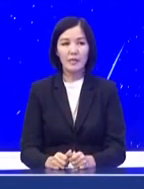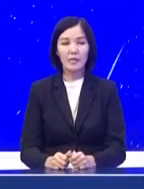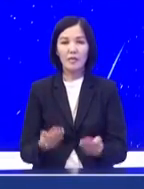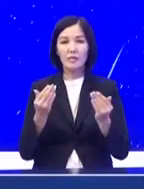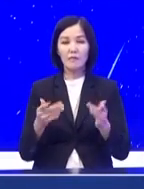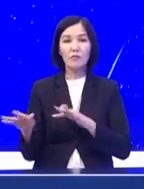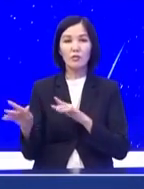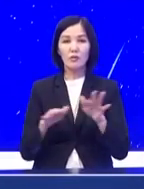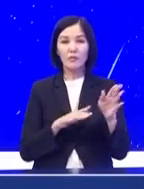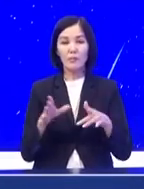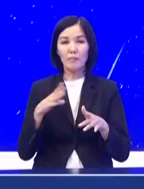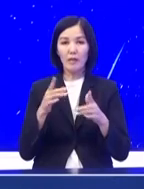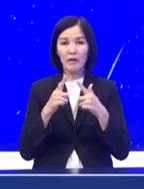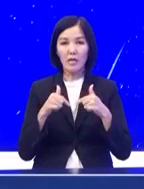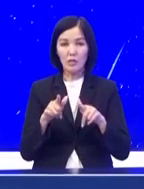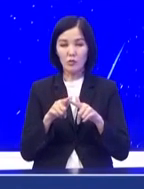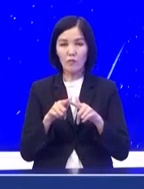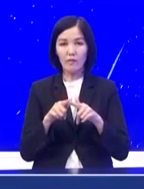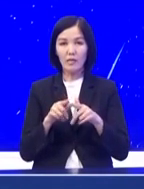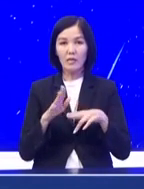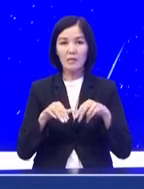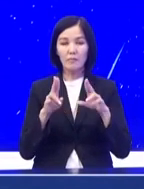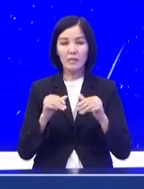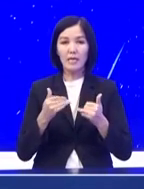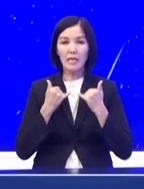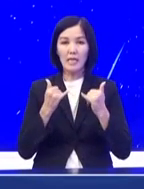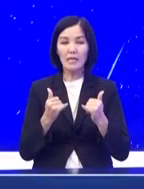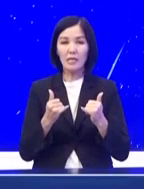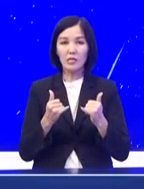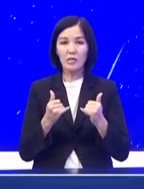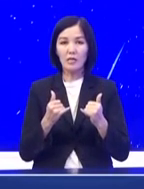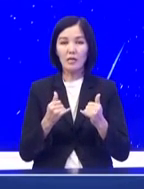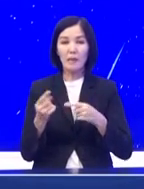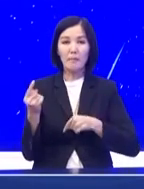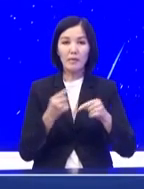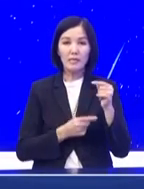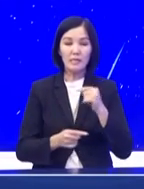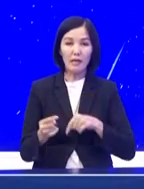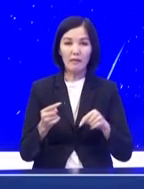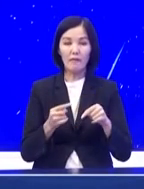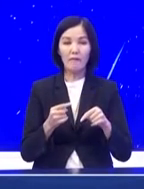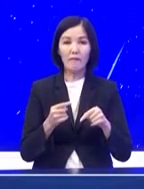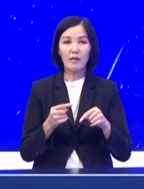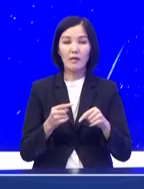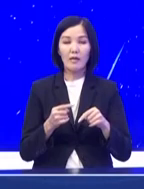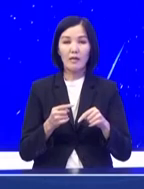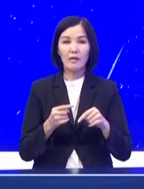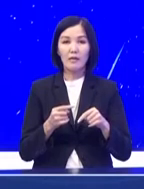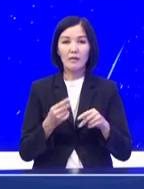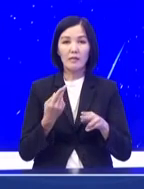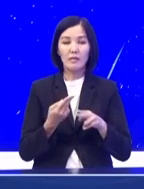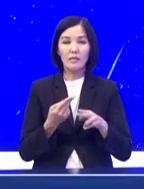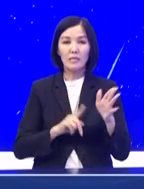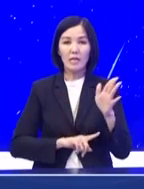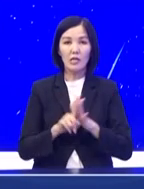Сегодняшнее мероприятие было организовано специально для наших меценатов-предпринимателей, которые в течение вот с